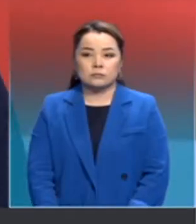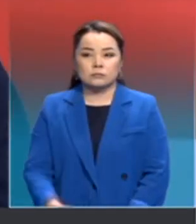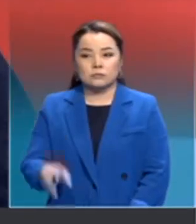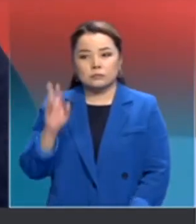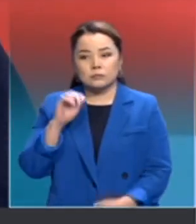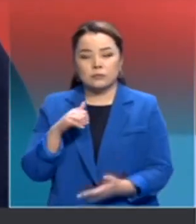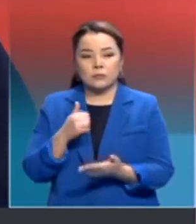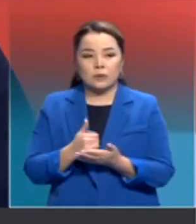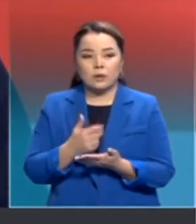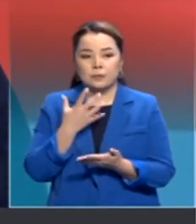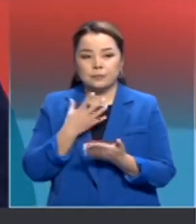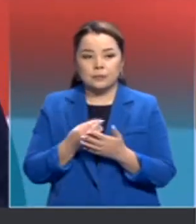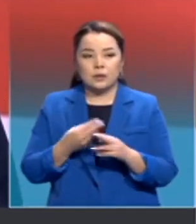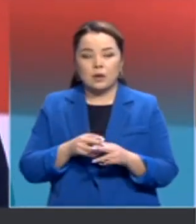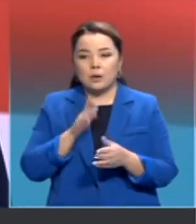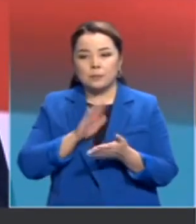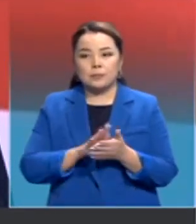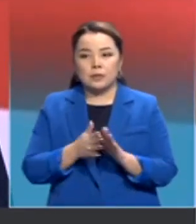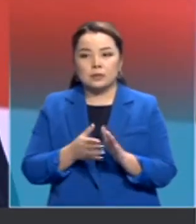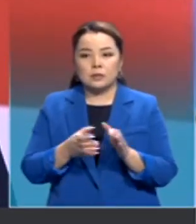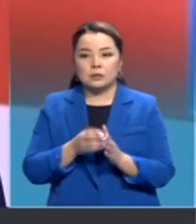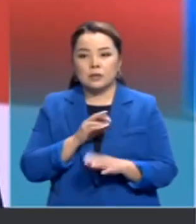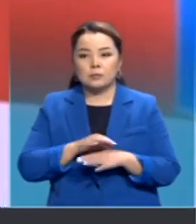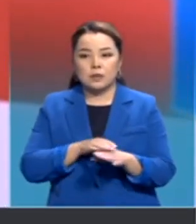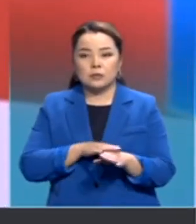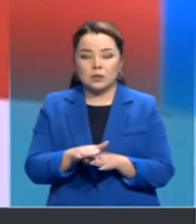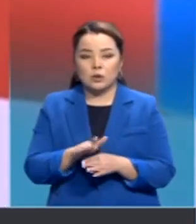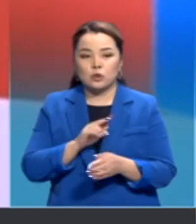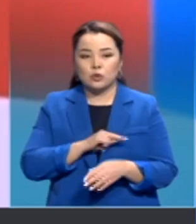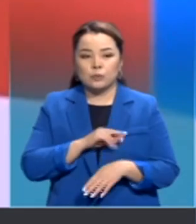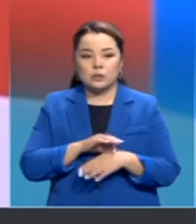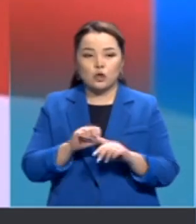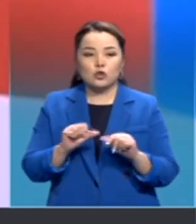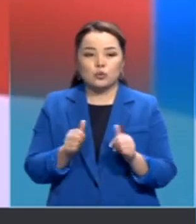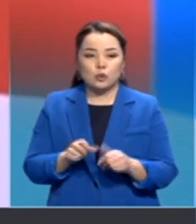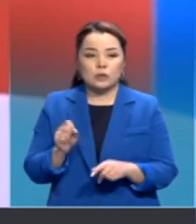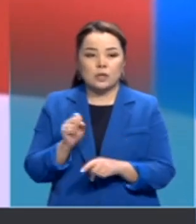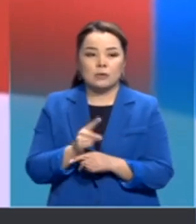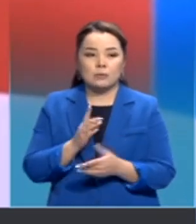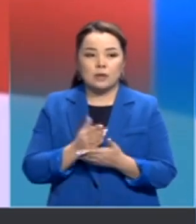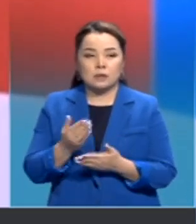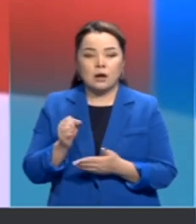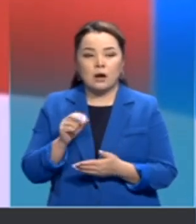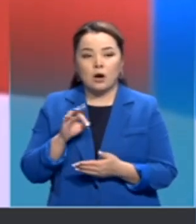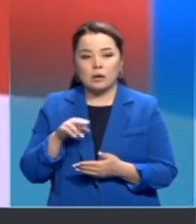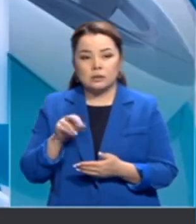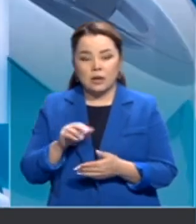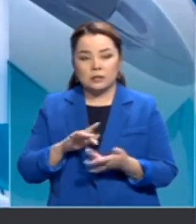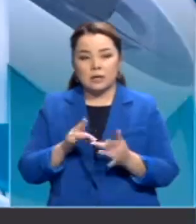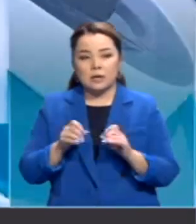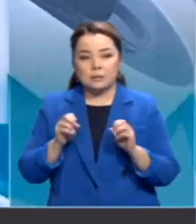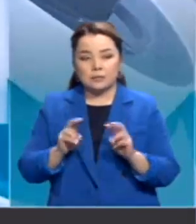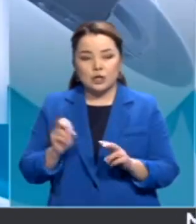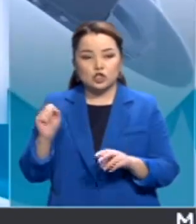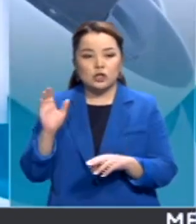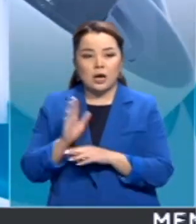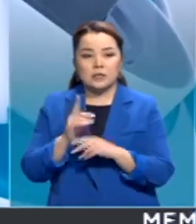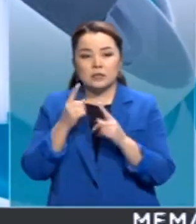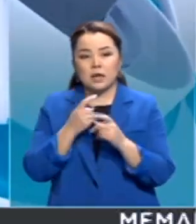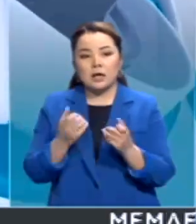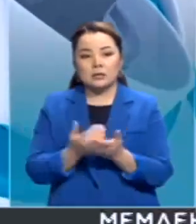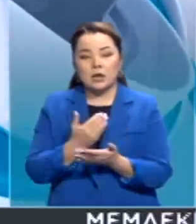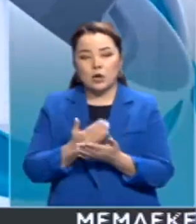Мемлекет басшысы әкімдіктерге мерзімді әскери қызметке шақыру жұмысын ұйымдастыруды тапсырды. Ақорда сайтында президенттің жарлығы